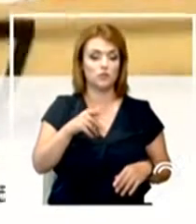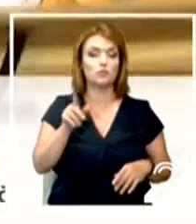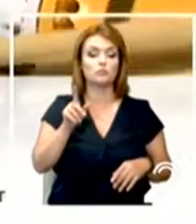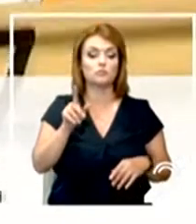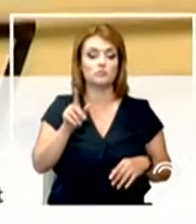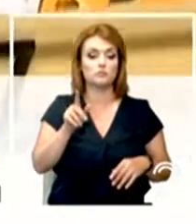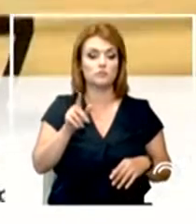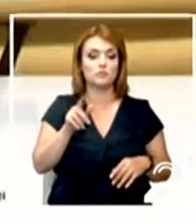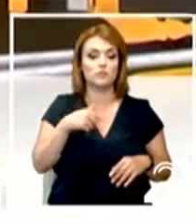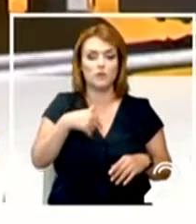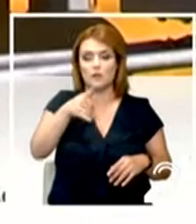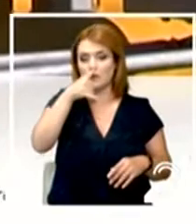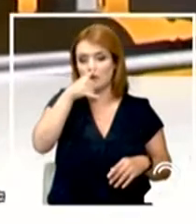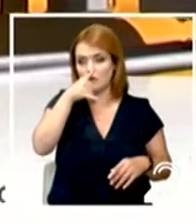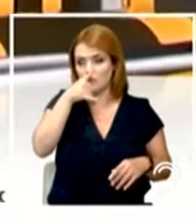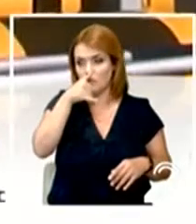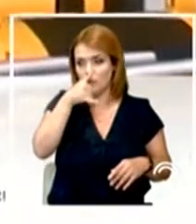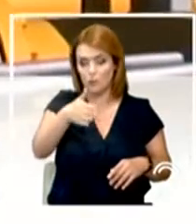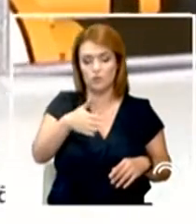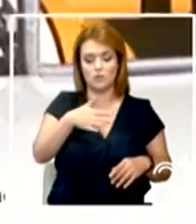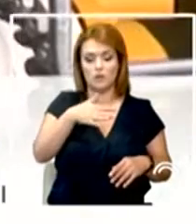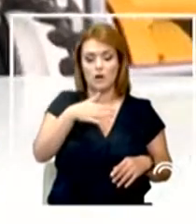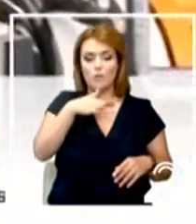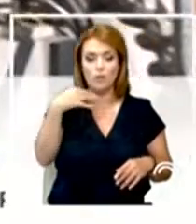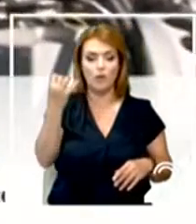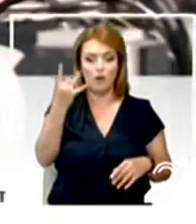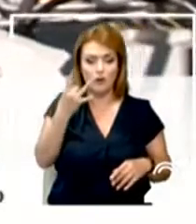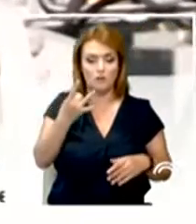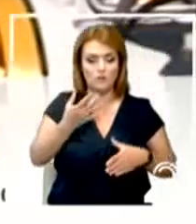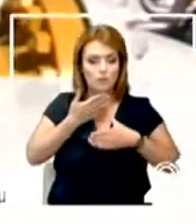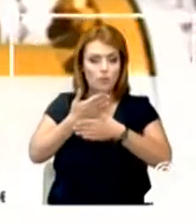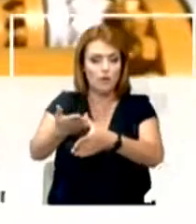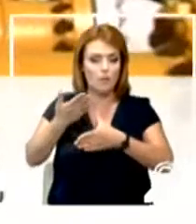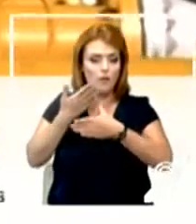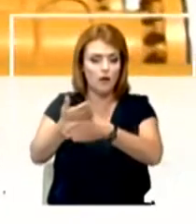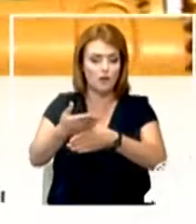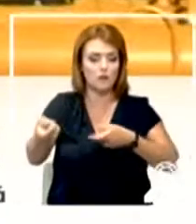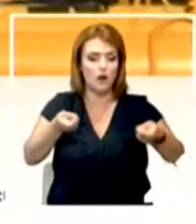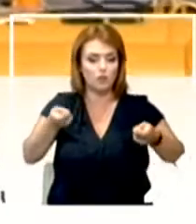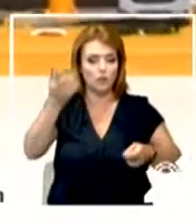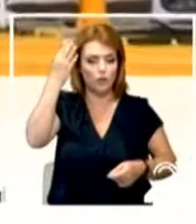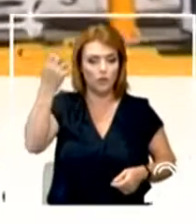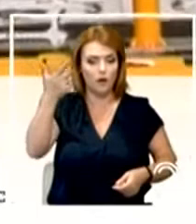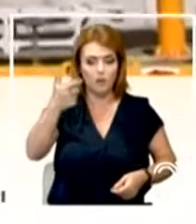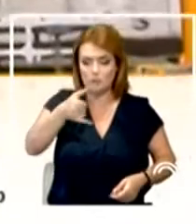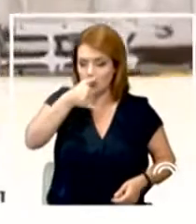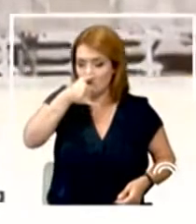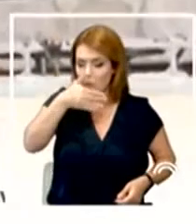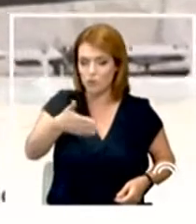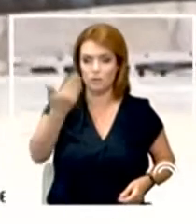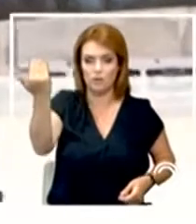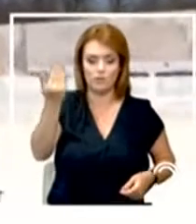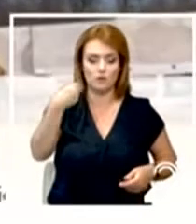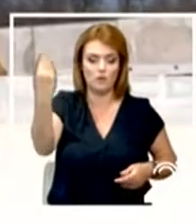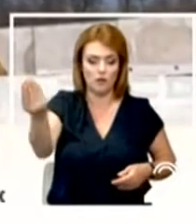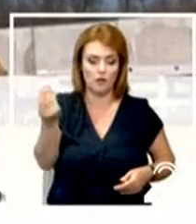intervenit, inclusiv prin a oferi o vacanță la plată TVA. Eu din ce cunosc, Moldova Gaz a făcut o solicitare către Gazprom